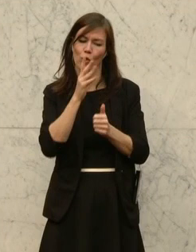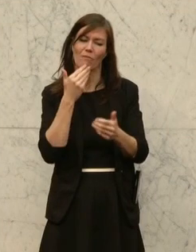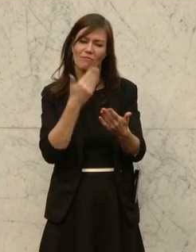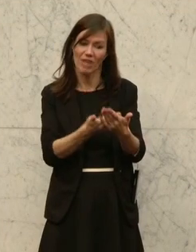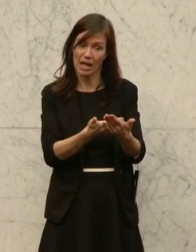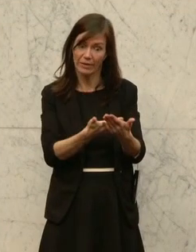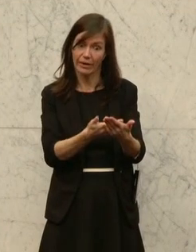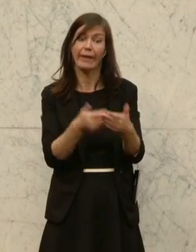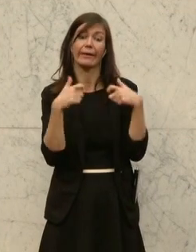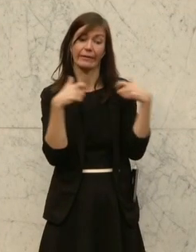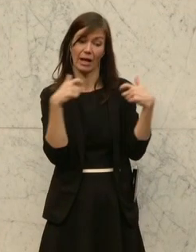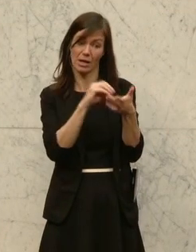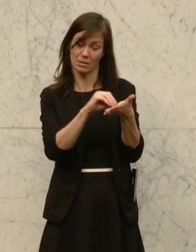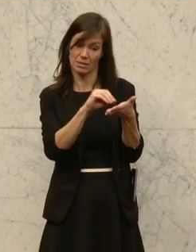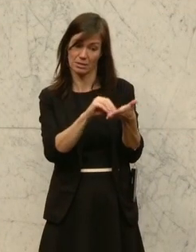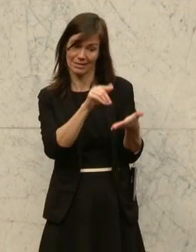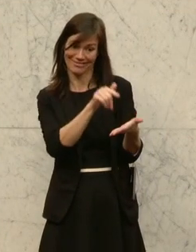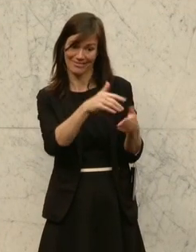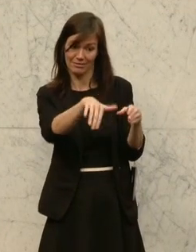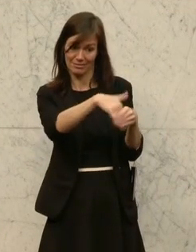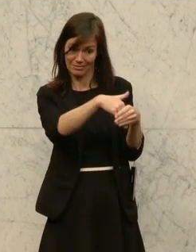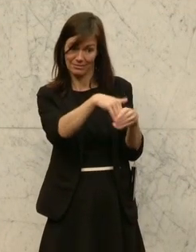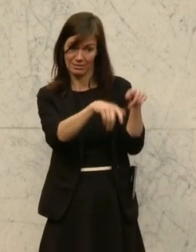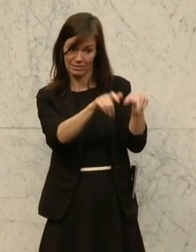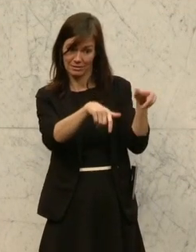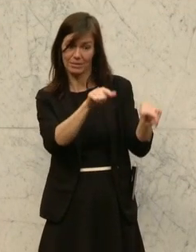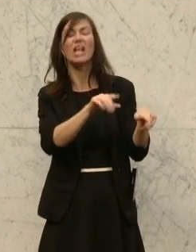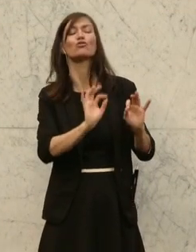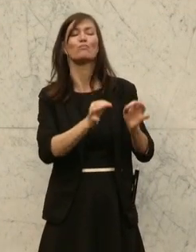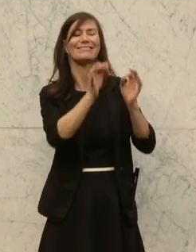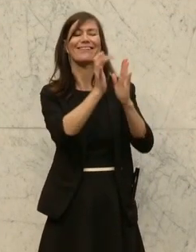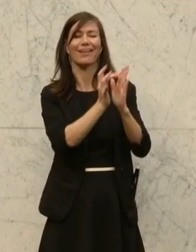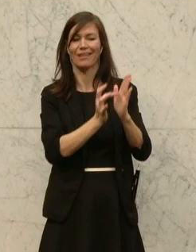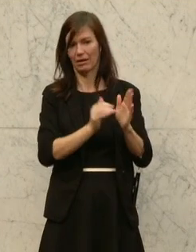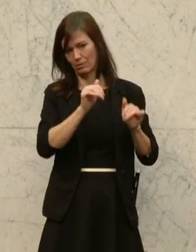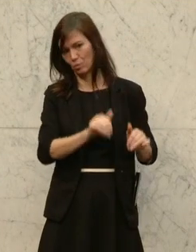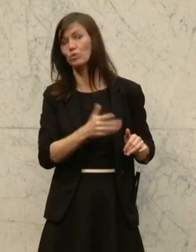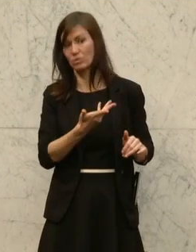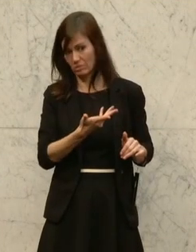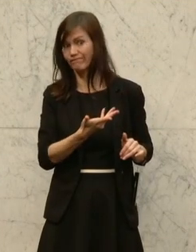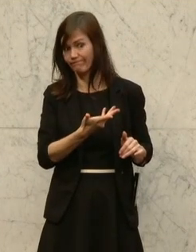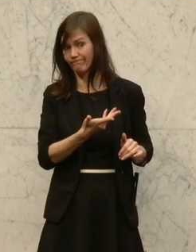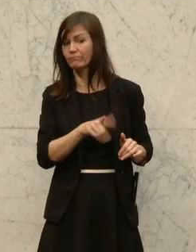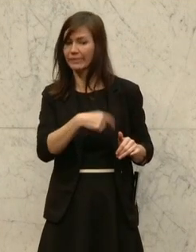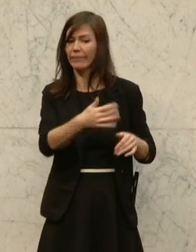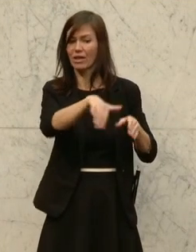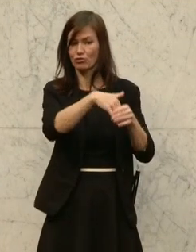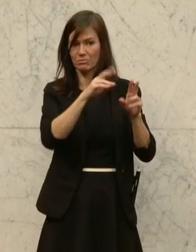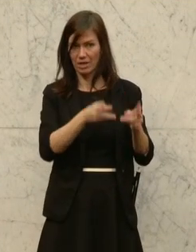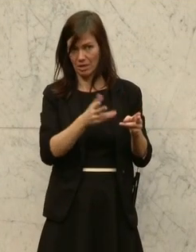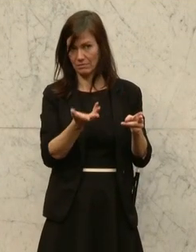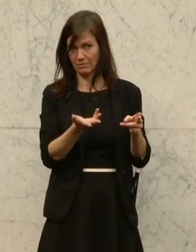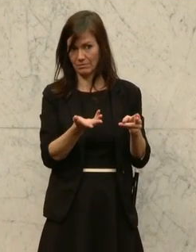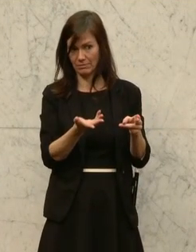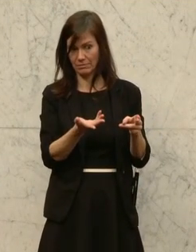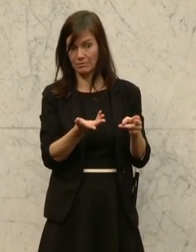die schon bestimmten, also die Personen, die das dann ausüben, bestimmten Kriterien genügen sollten. Das wäre sicher gut, dort, wo es sie